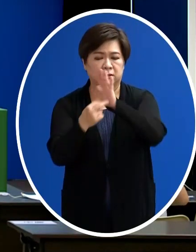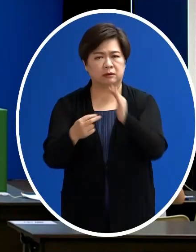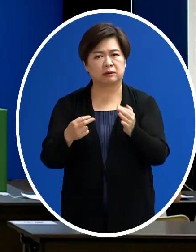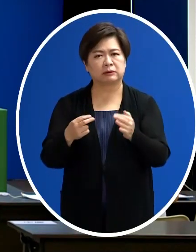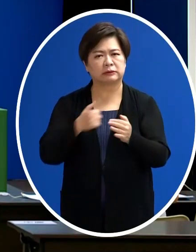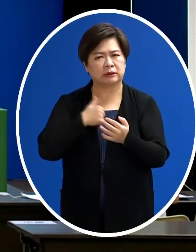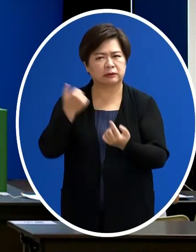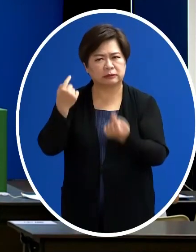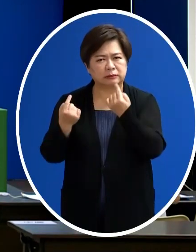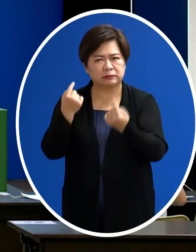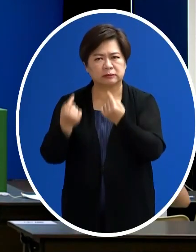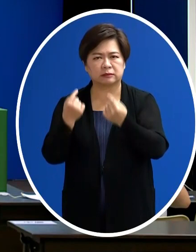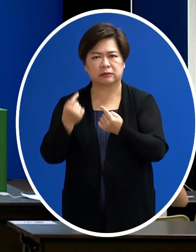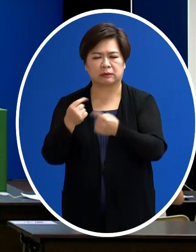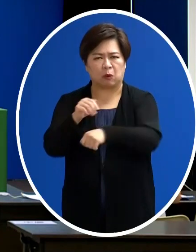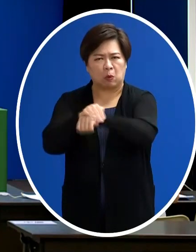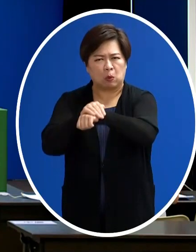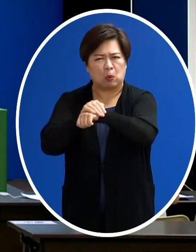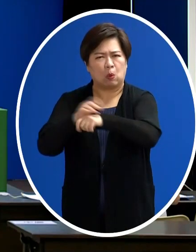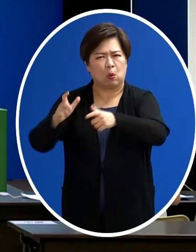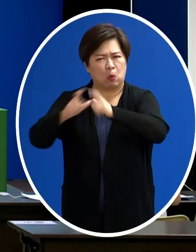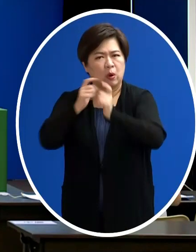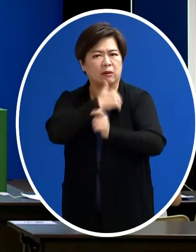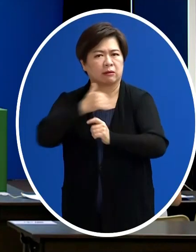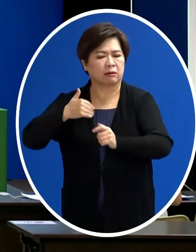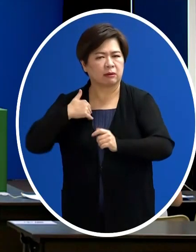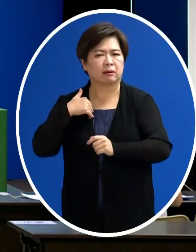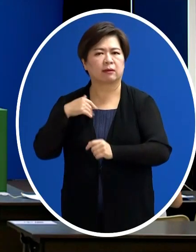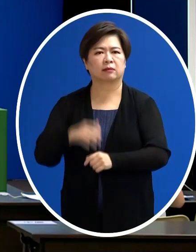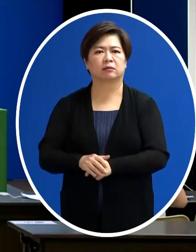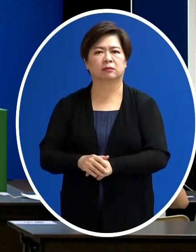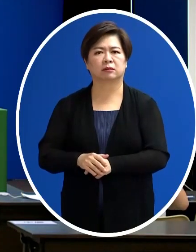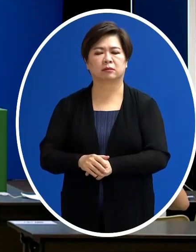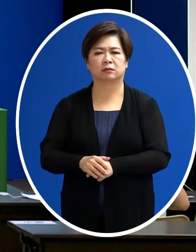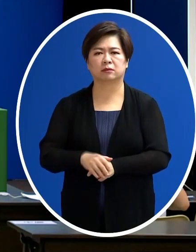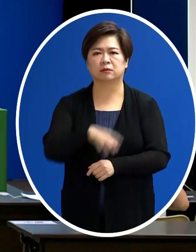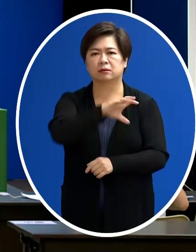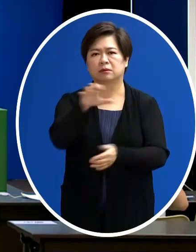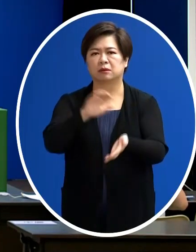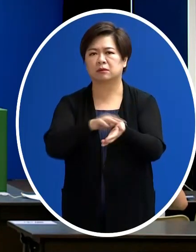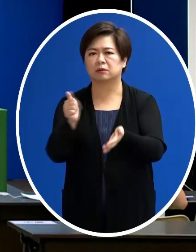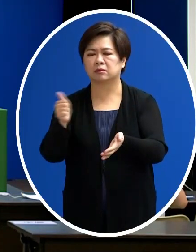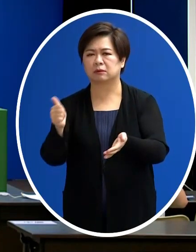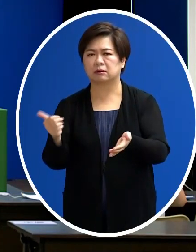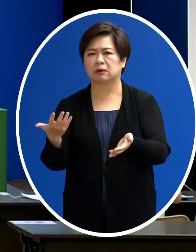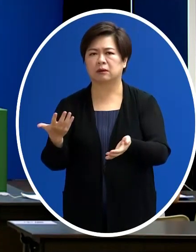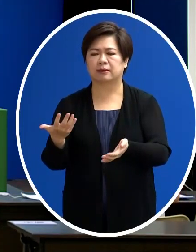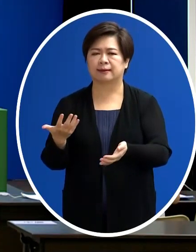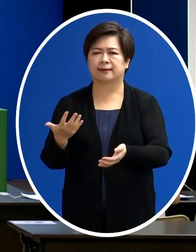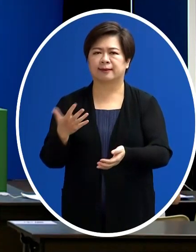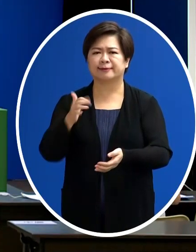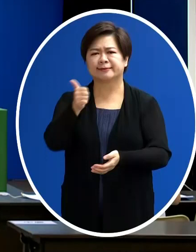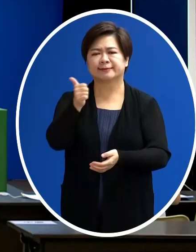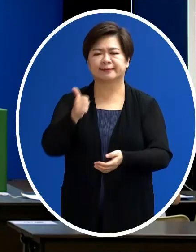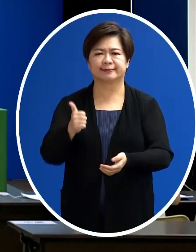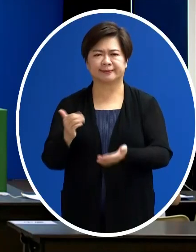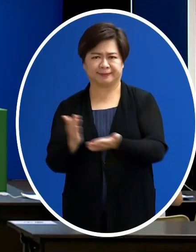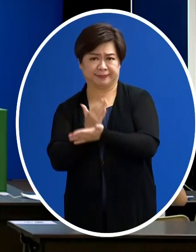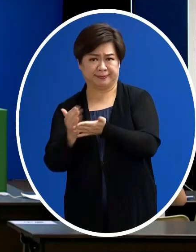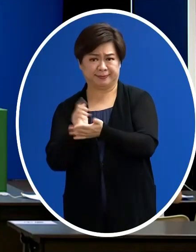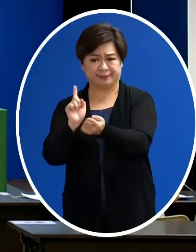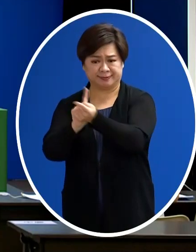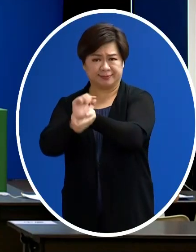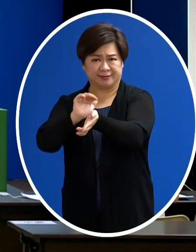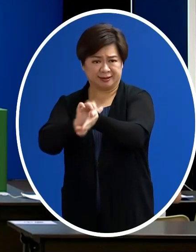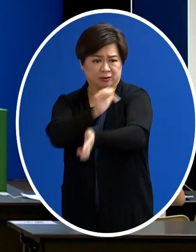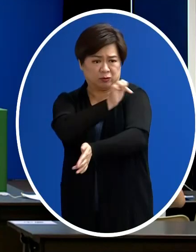的人是可以救的，其实救得回来这句话，可是却让有一些医师陈至今呢就忍不住批评说，这对于医护和家